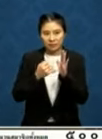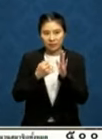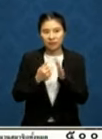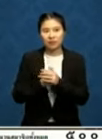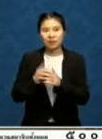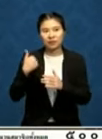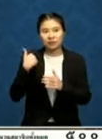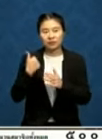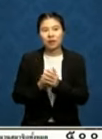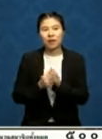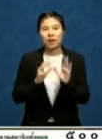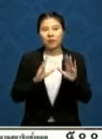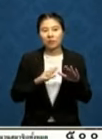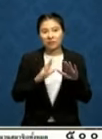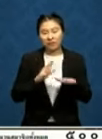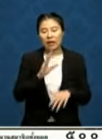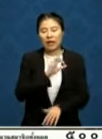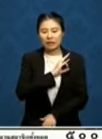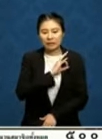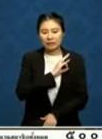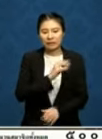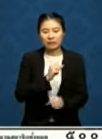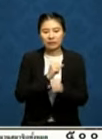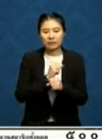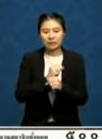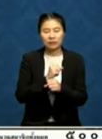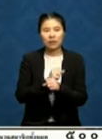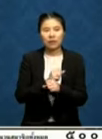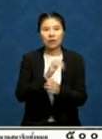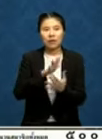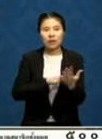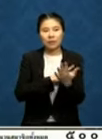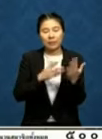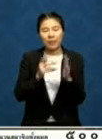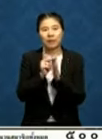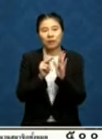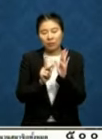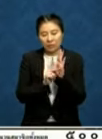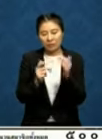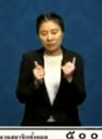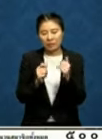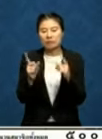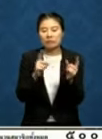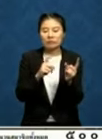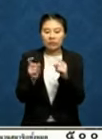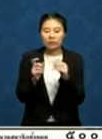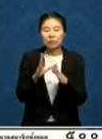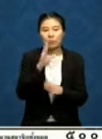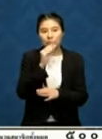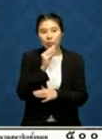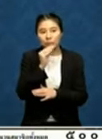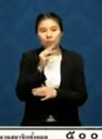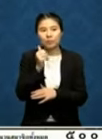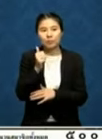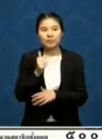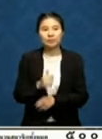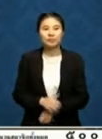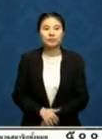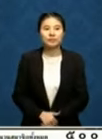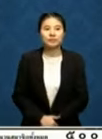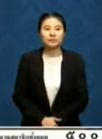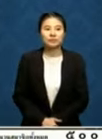จะชวนท่านสมาชิกด้วยกันช่วยกันผ่านร่างกฎหมายฉบับนี้ค่ะแล้วก็ถ้ามีประเด็นถกเถียงอะไรเพิ่มเติมก็ชวนศาสินันได้เสมอนะคะขอบคุณท่านประธาน